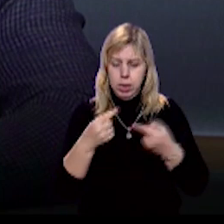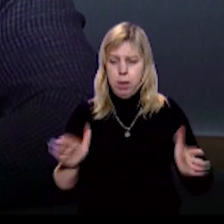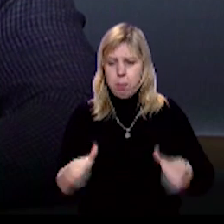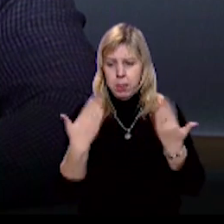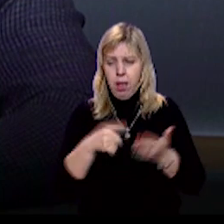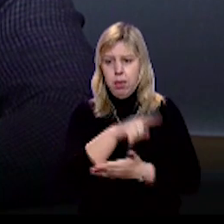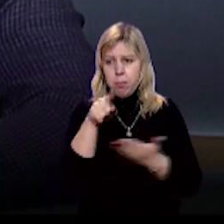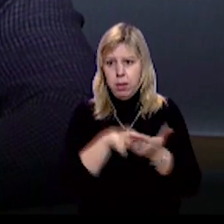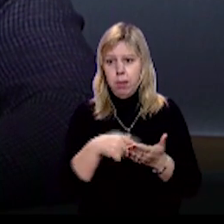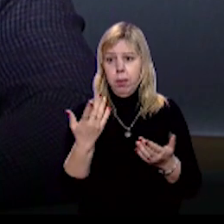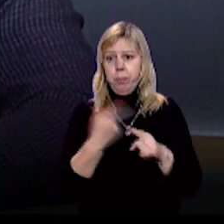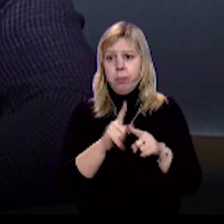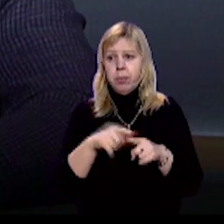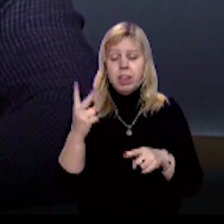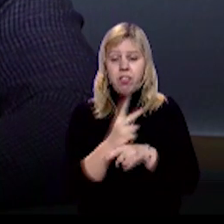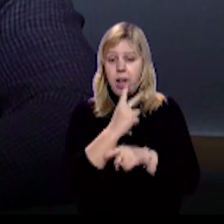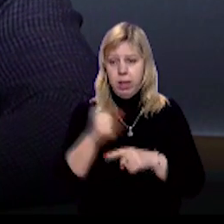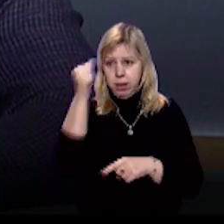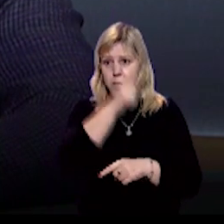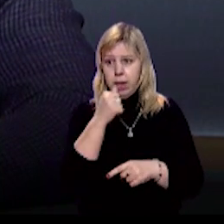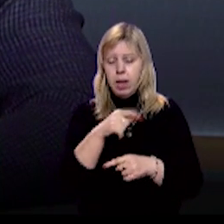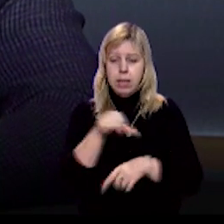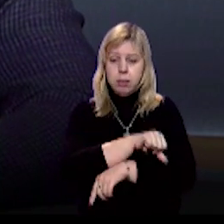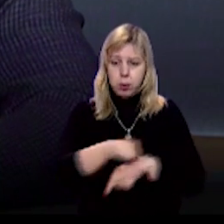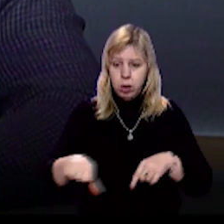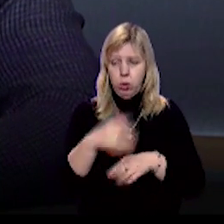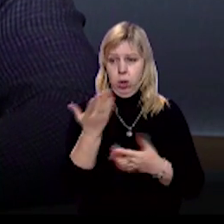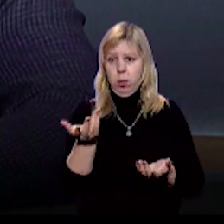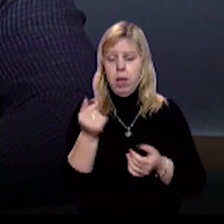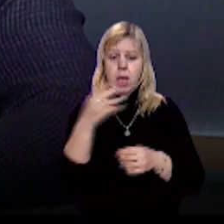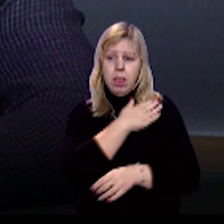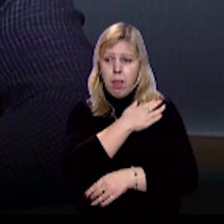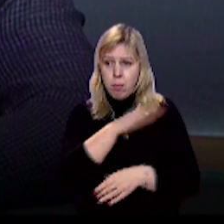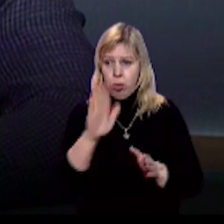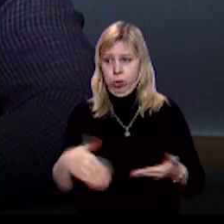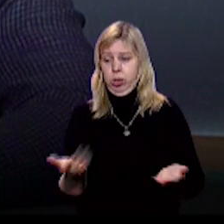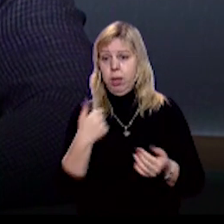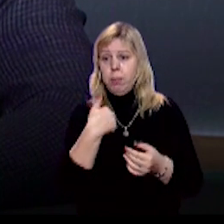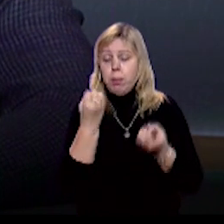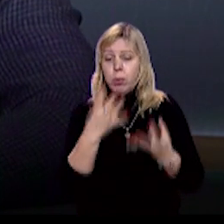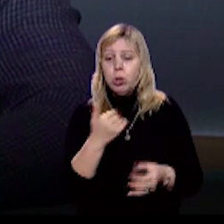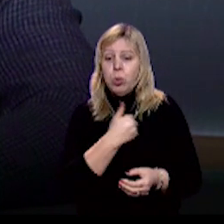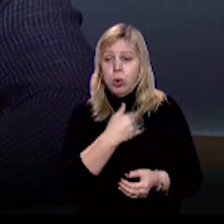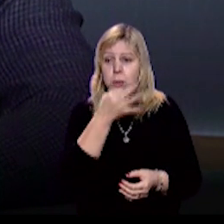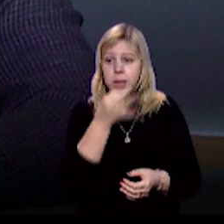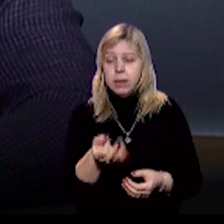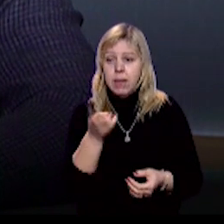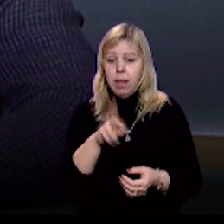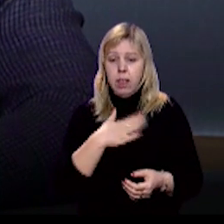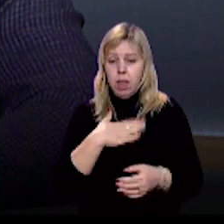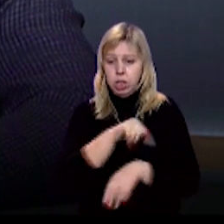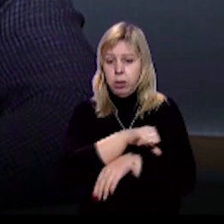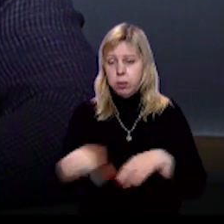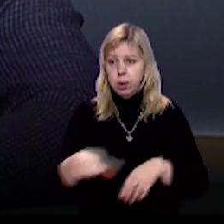ці питання мінімум 2 рази на рік із митниками, із прикордонниками. І хочу просто сказати, що наші